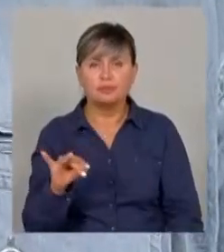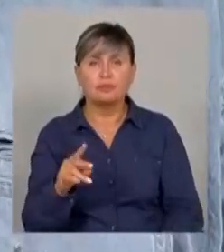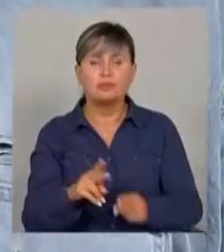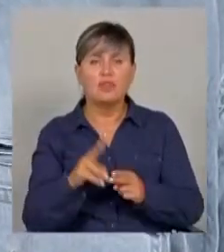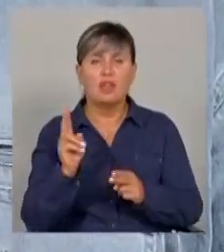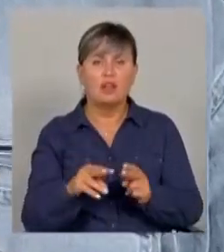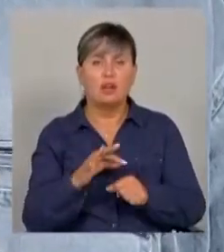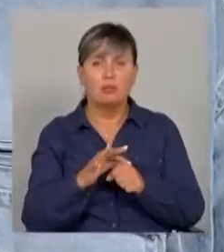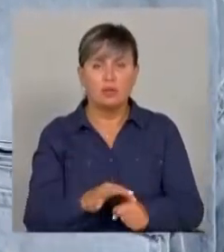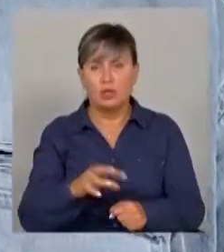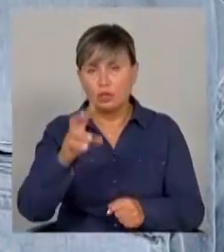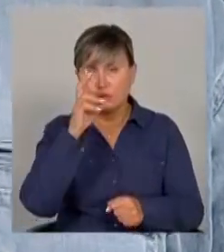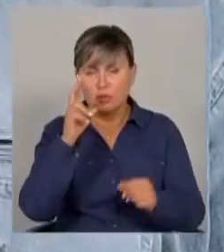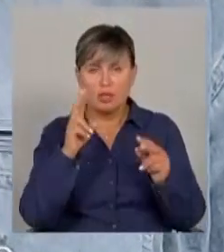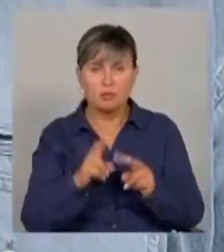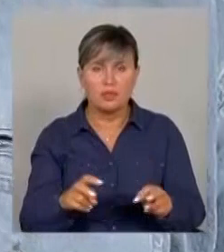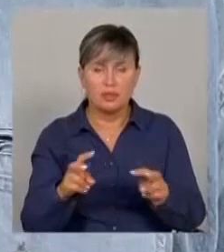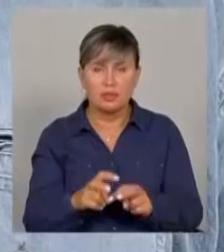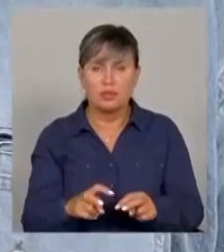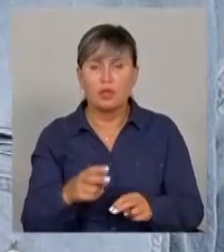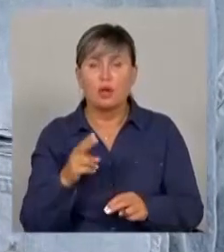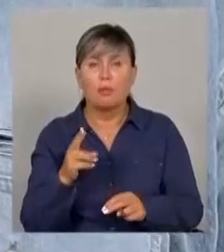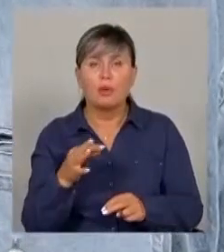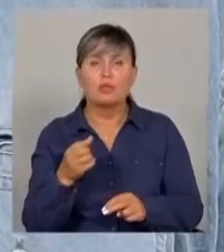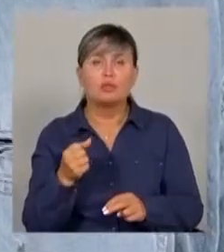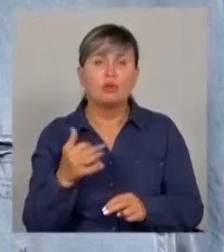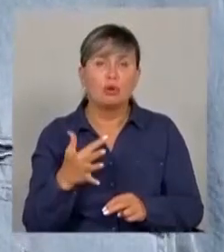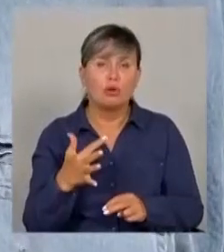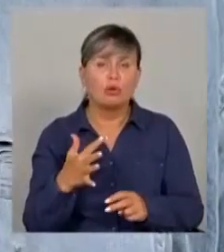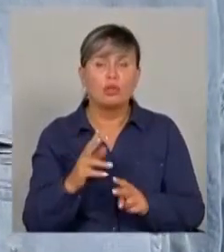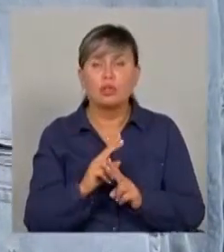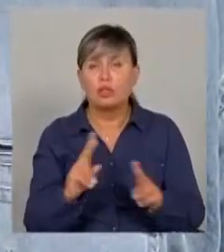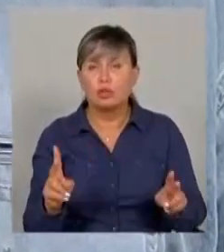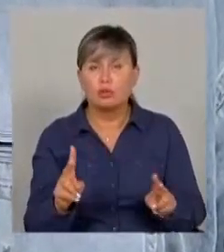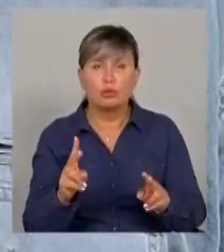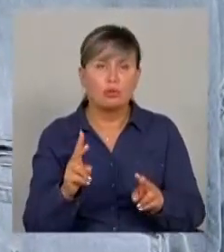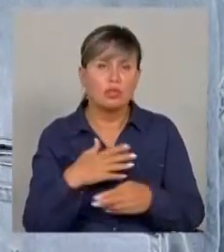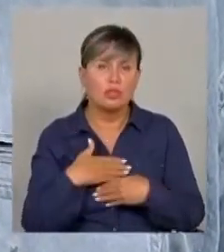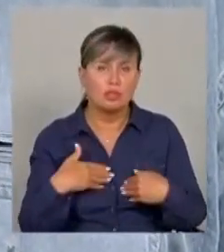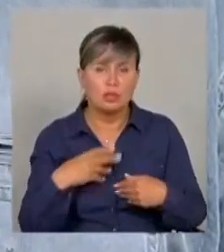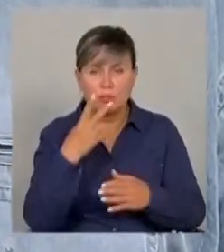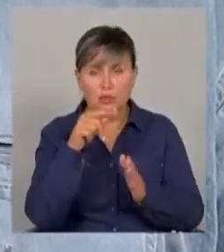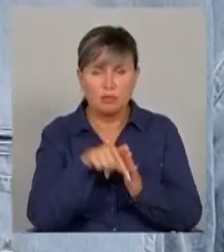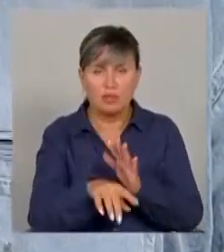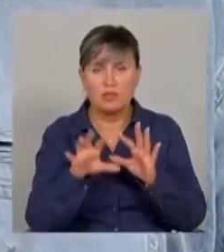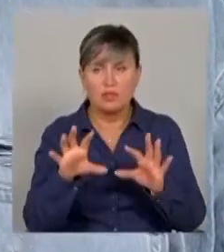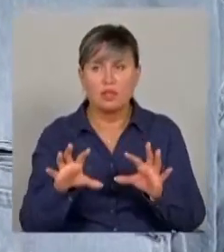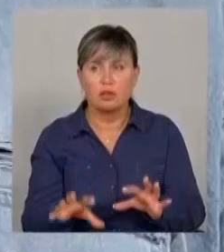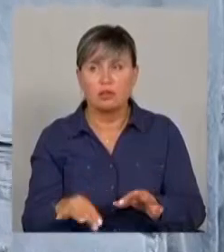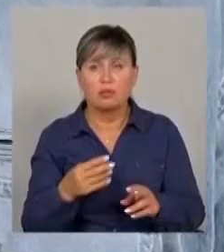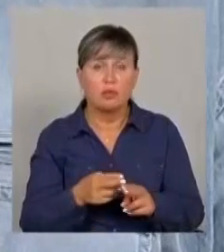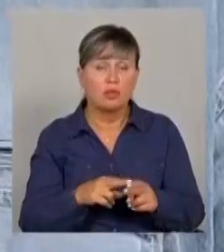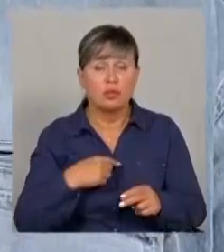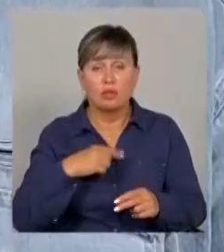заканчивая проведением государственной экспертизы, поскольку абсолютно никто не удосужился заглянуть в закон. И поэтому